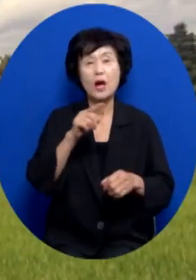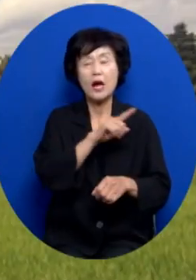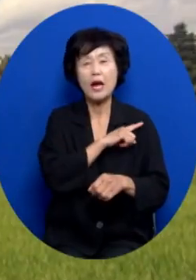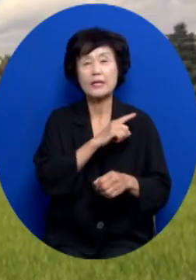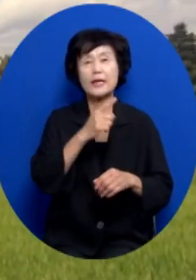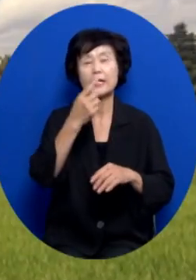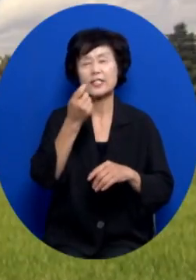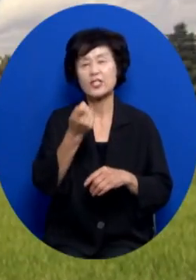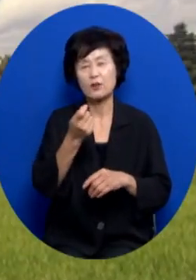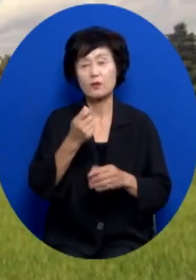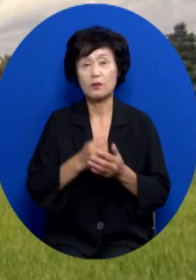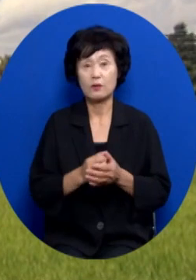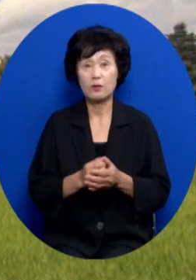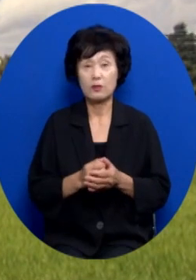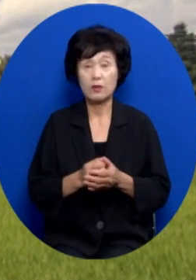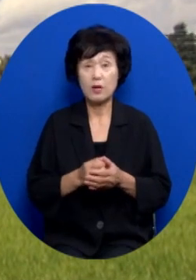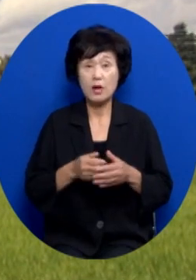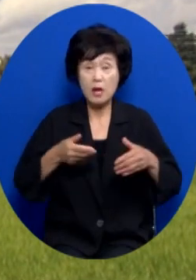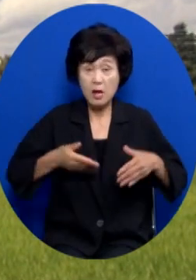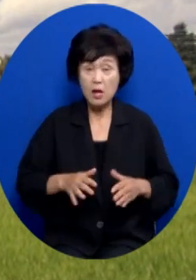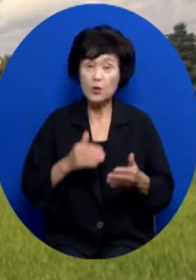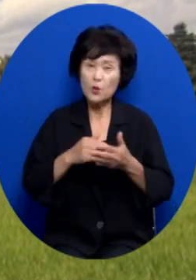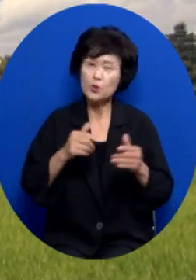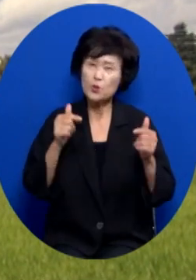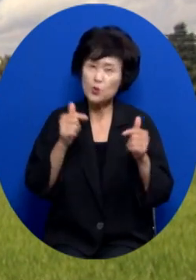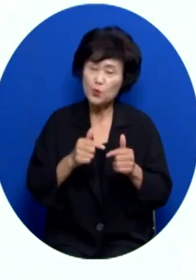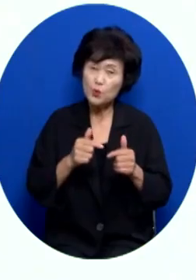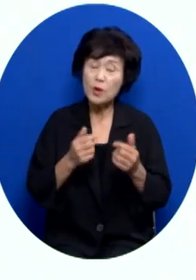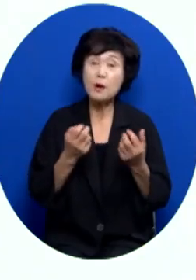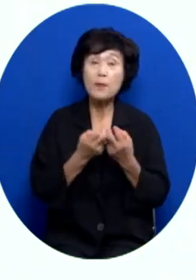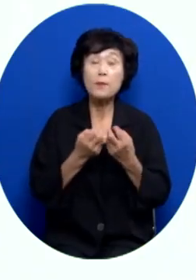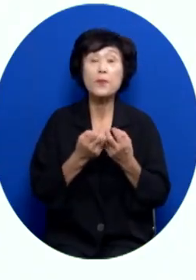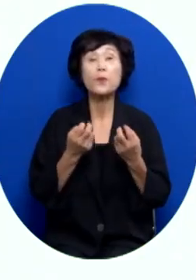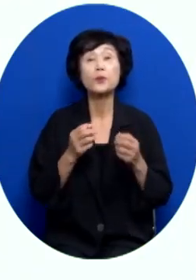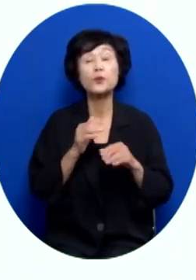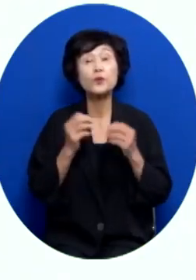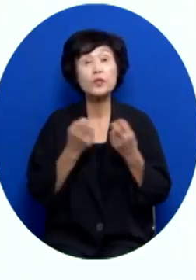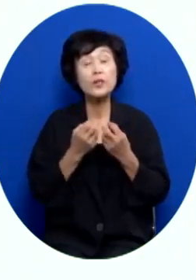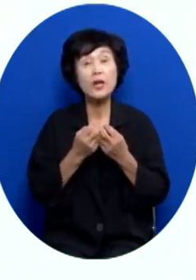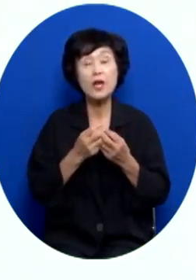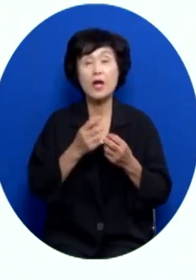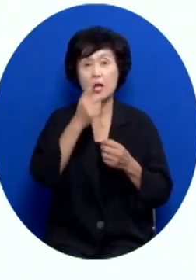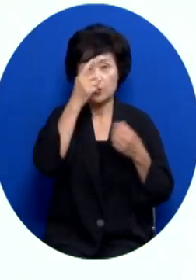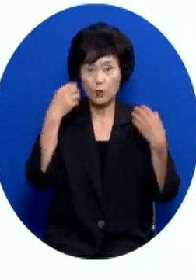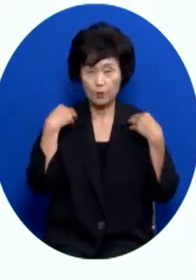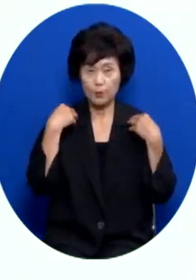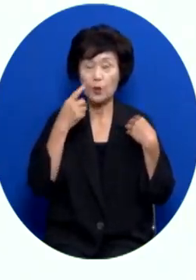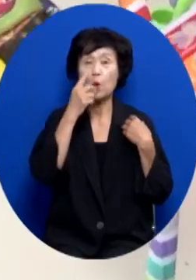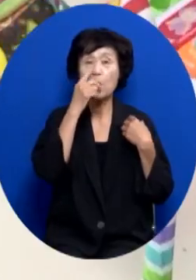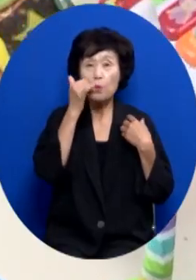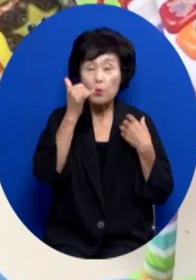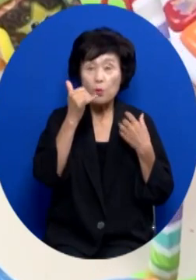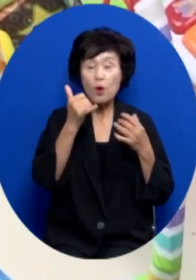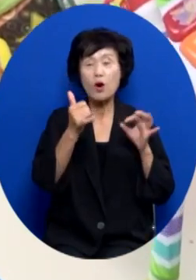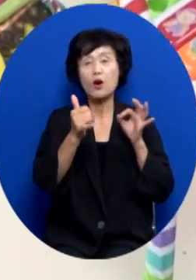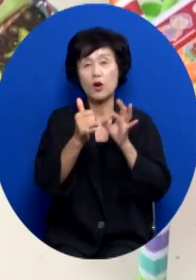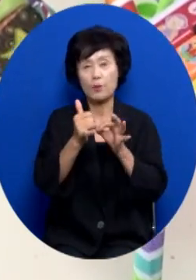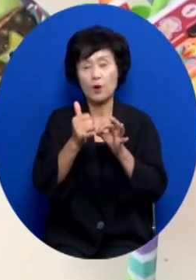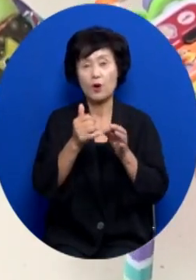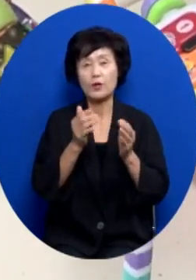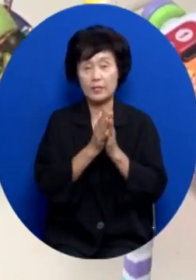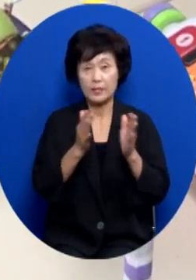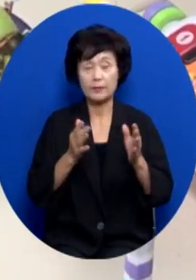이런 가운데 저출생 대책으로 정부는 올해 초 부모 급여를 만들었습니다 현재